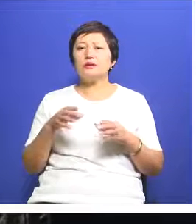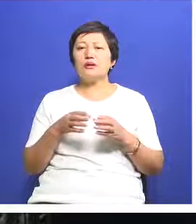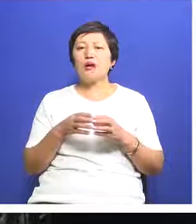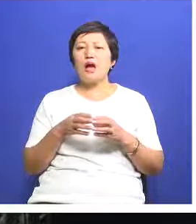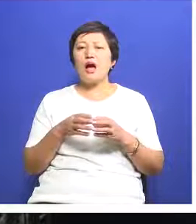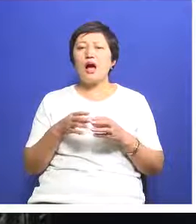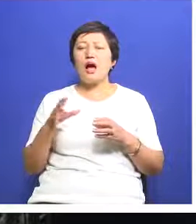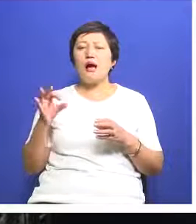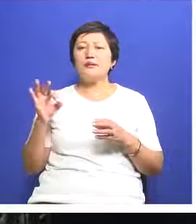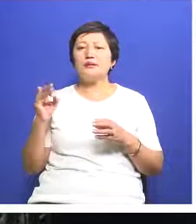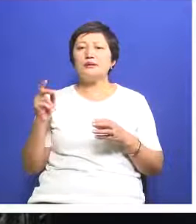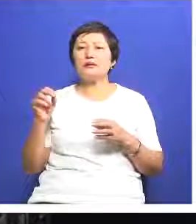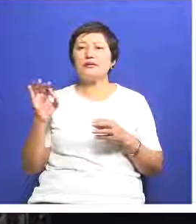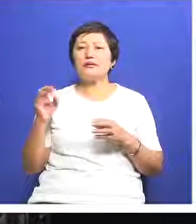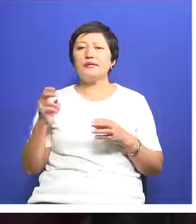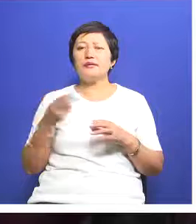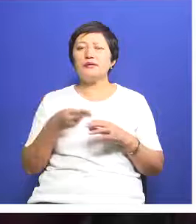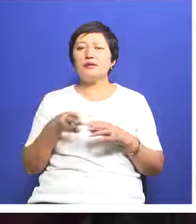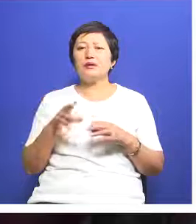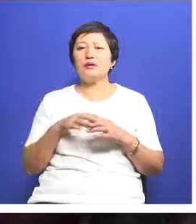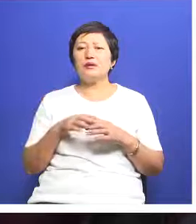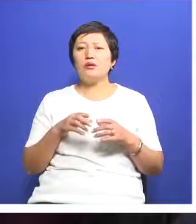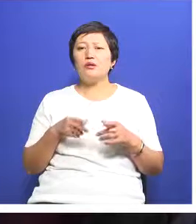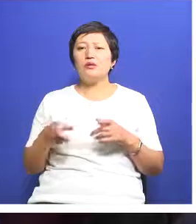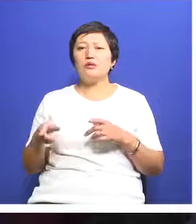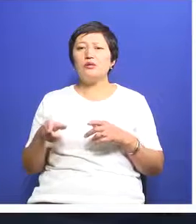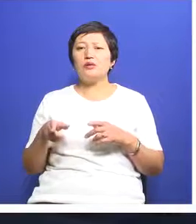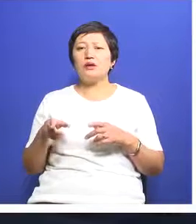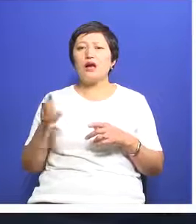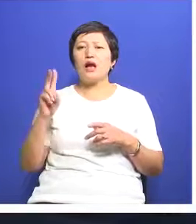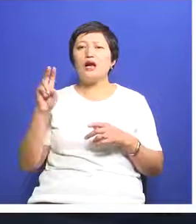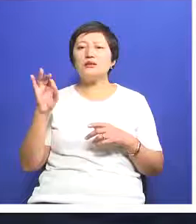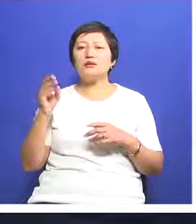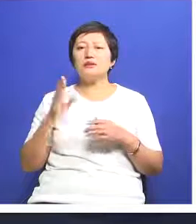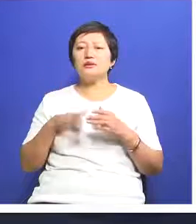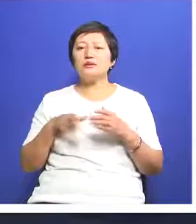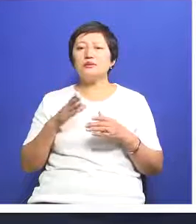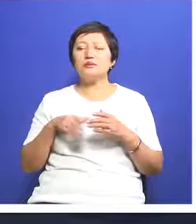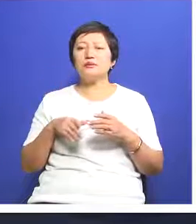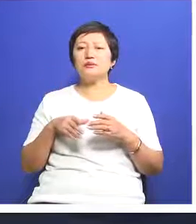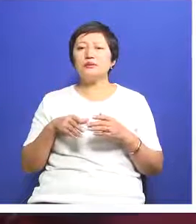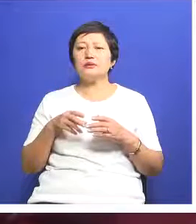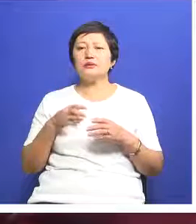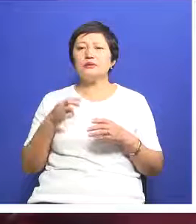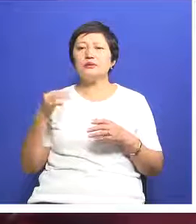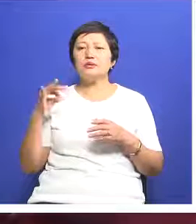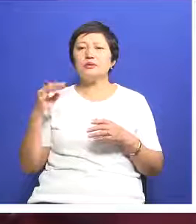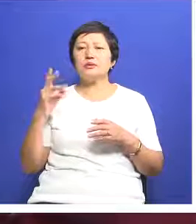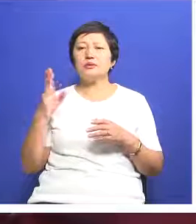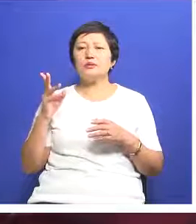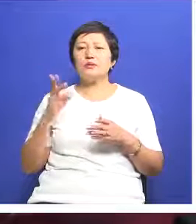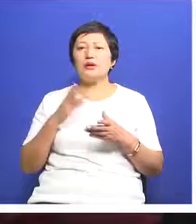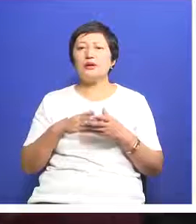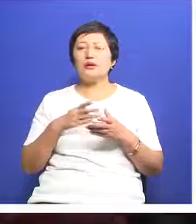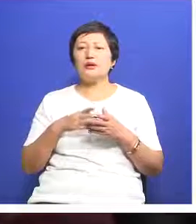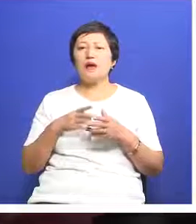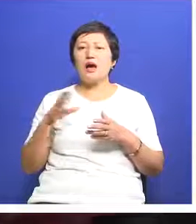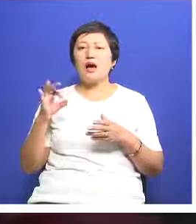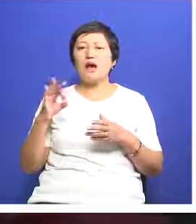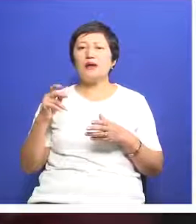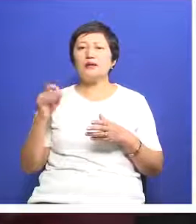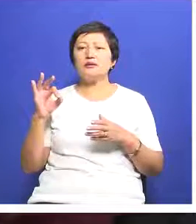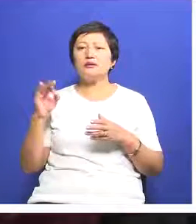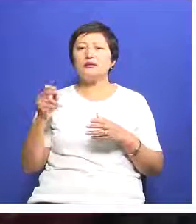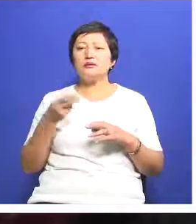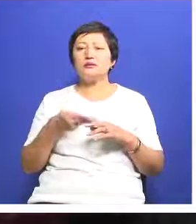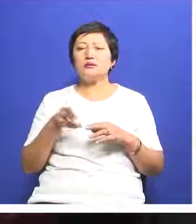отыр. Обжалование тұр қазір. Сатып алу өткен. Қашан бітеді енді ол? Бітетін түрі бар ма? Өту керек, арыз жазылған соң